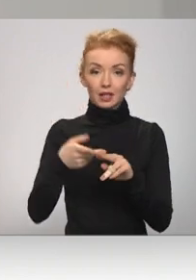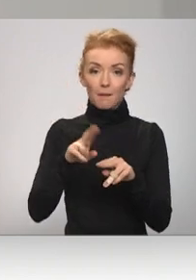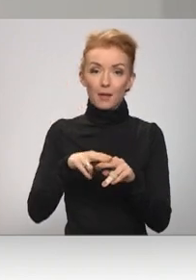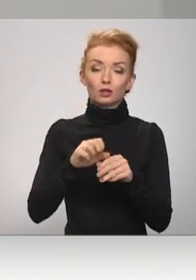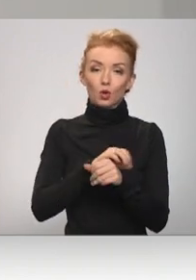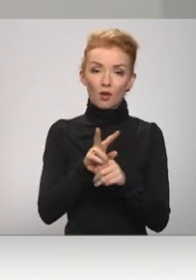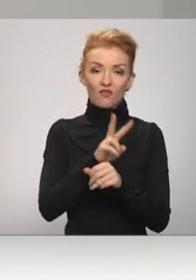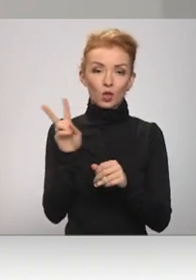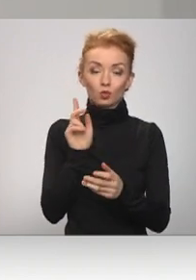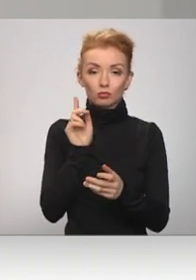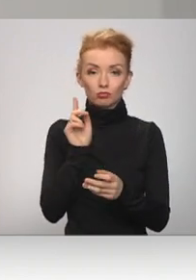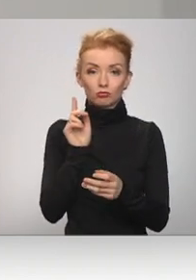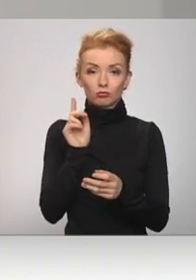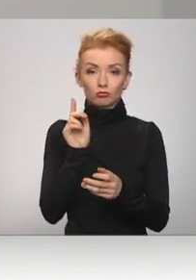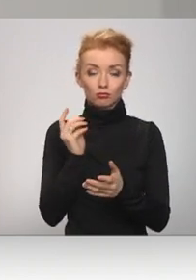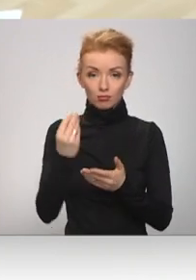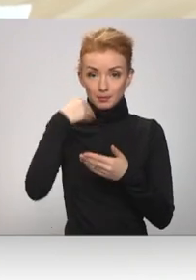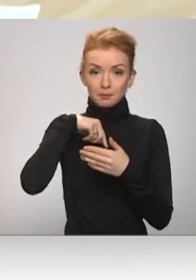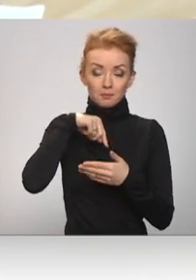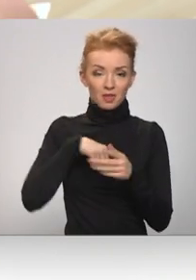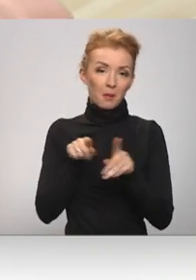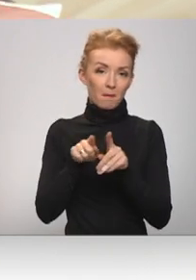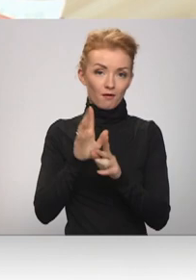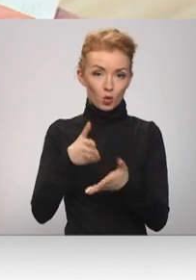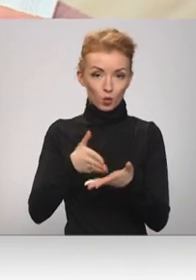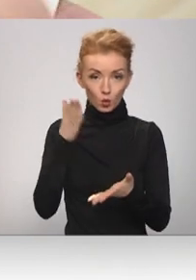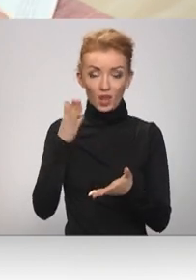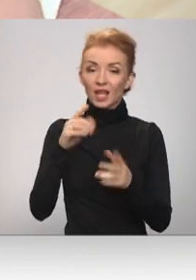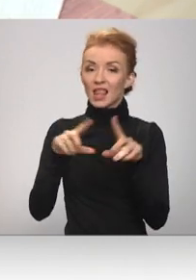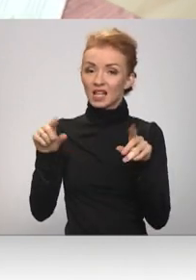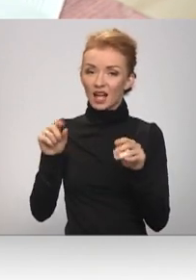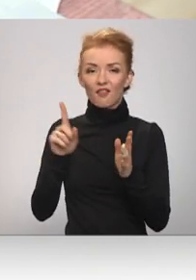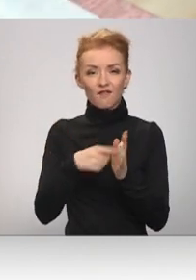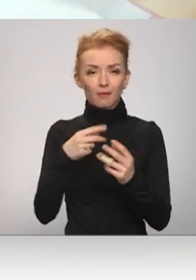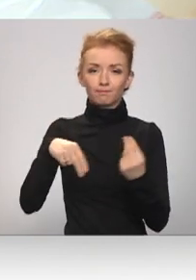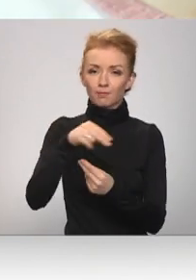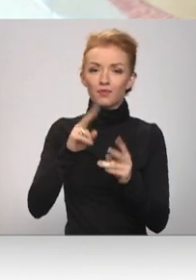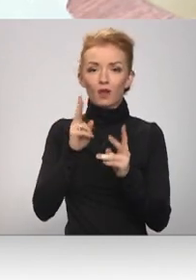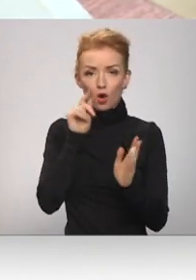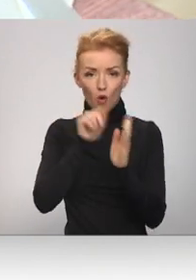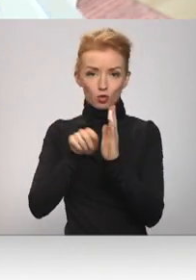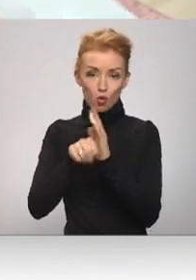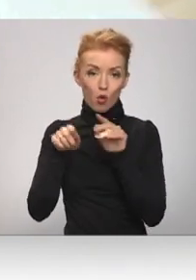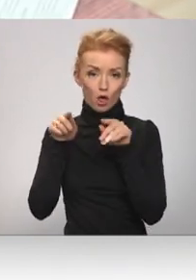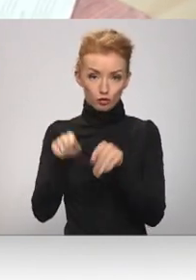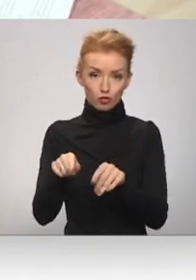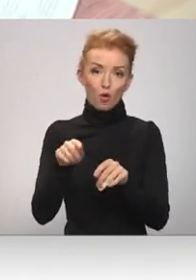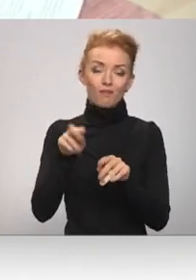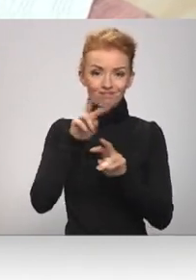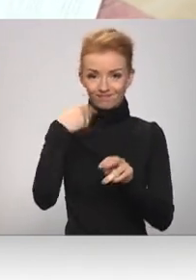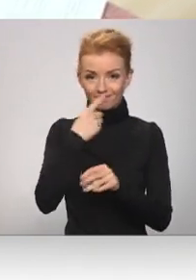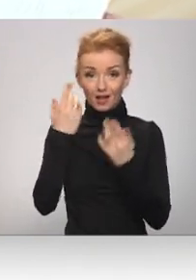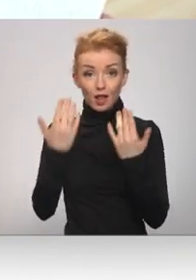vīrusa iekļūšana varētu notiek tik un tā. Iestādes vēl diskutēs, kā masveida testēšanu kontrolēt. Valsts kancelējas direktors gan